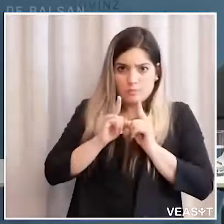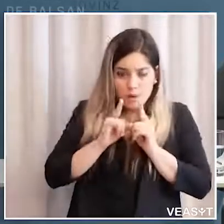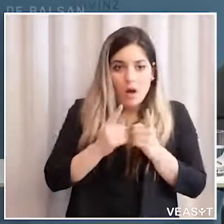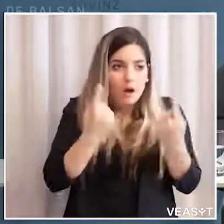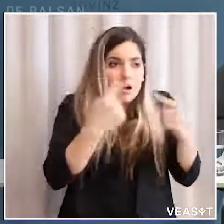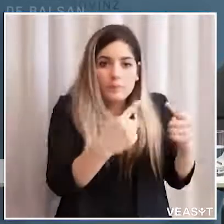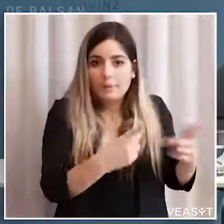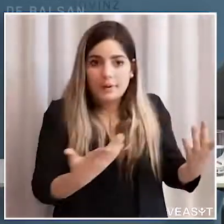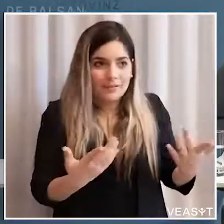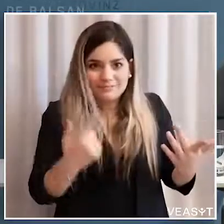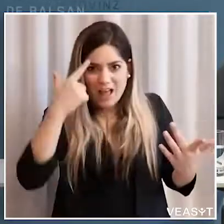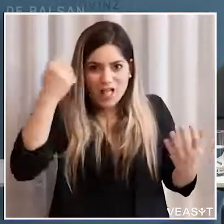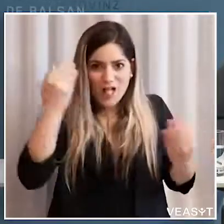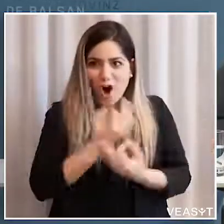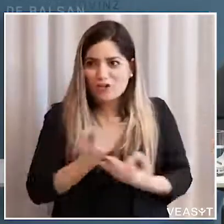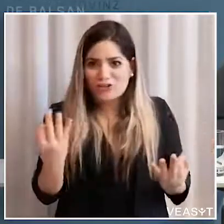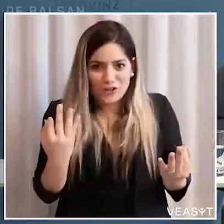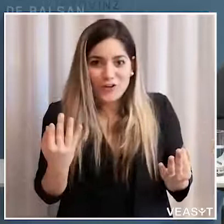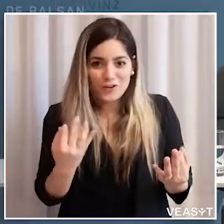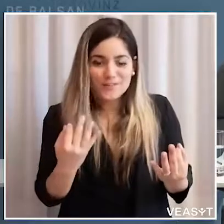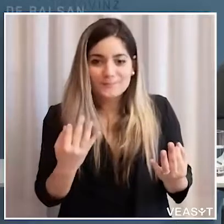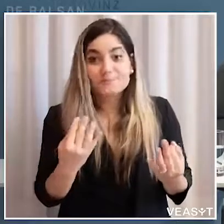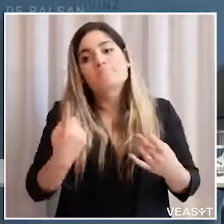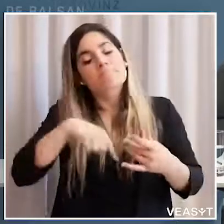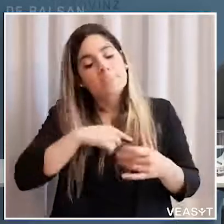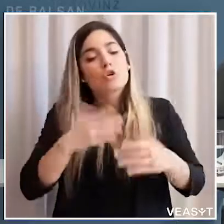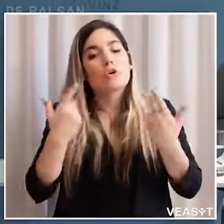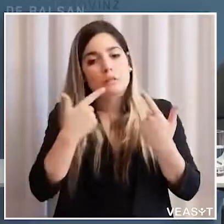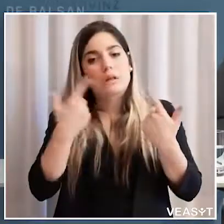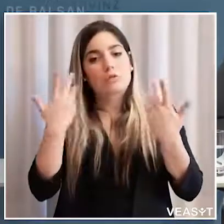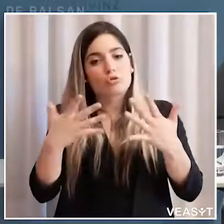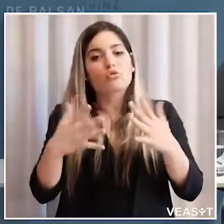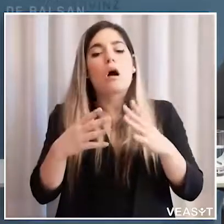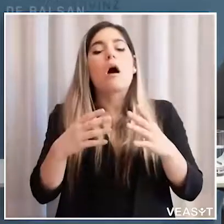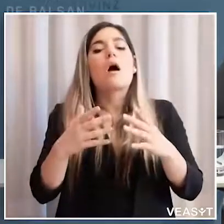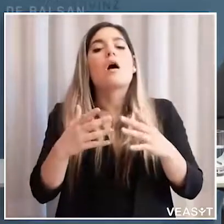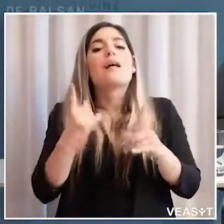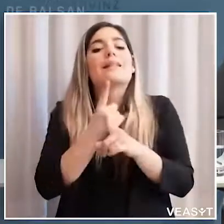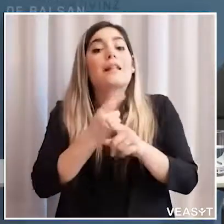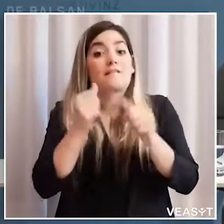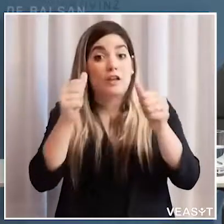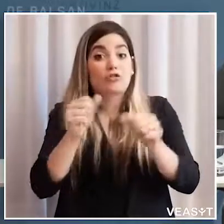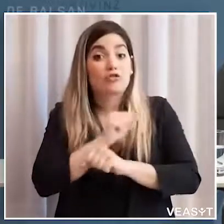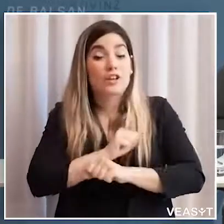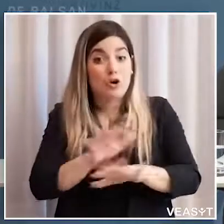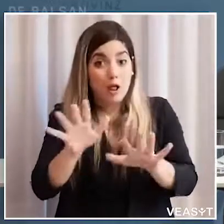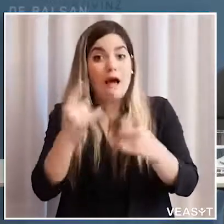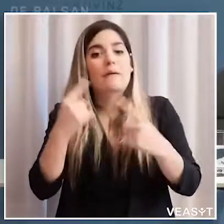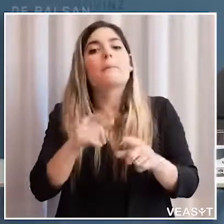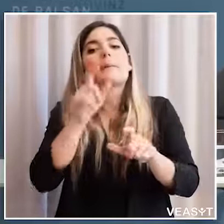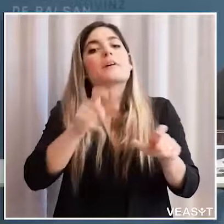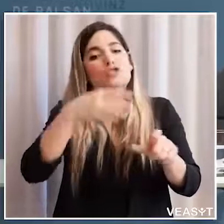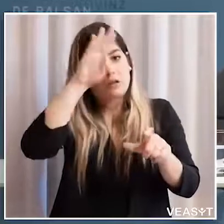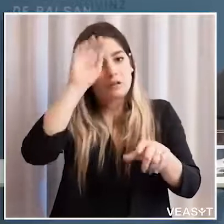è una logica che va seguita noi abbiamo oggi condiviso anche che comunque ci sarà una circolare ancora per i gestori dei